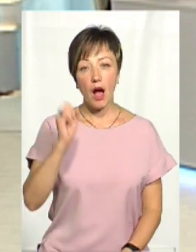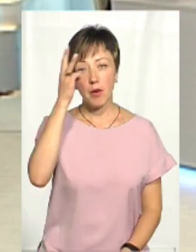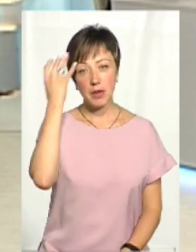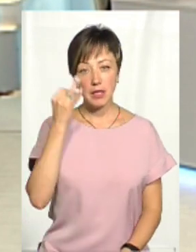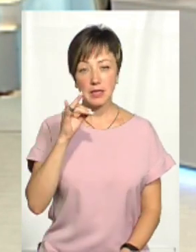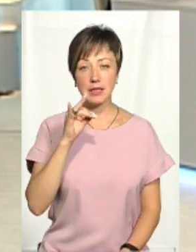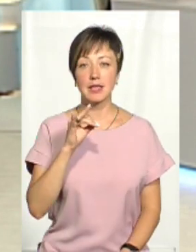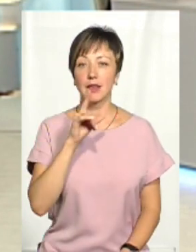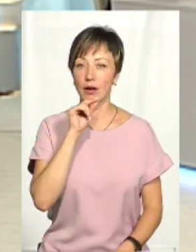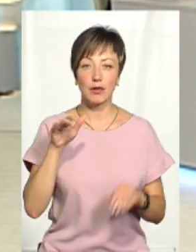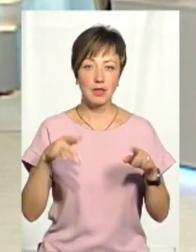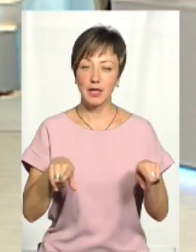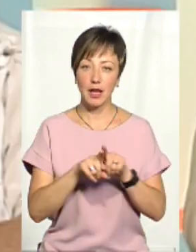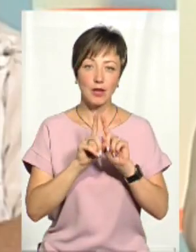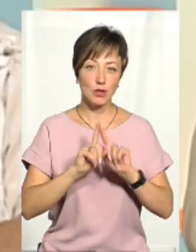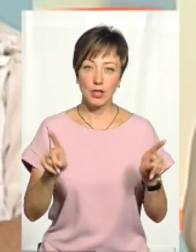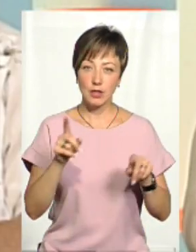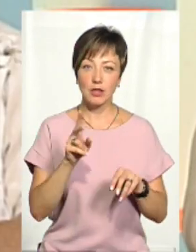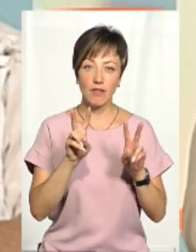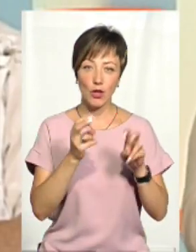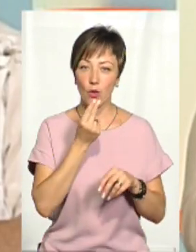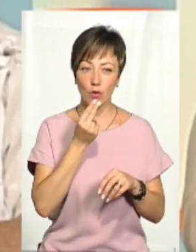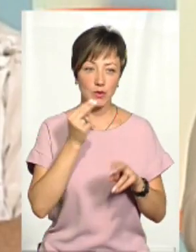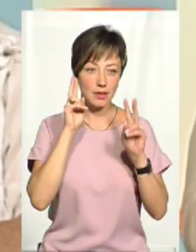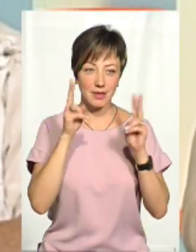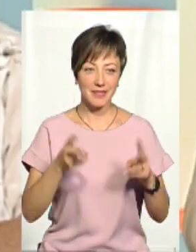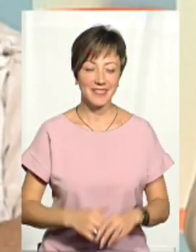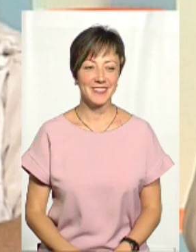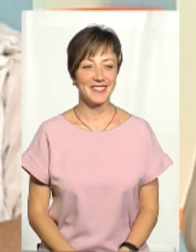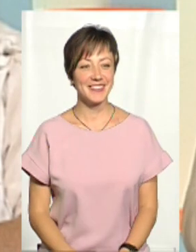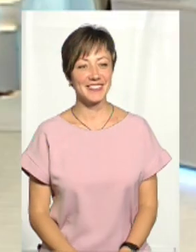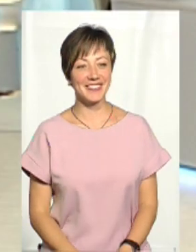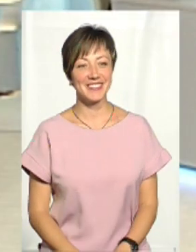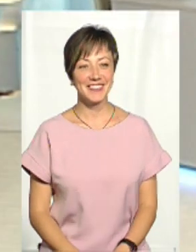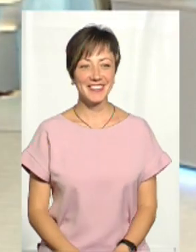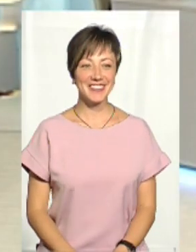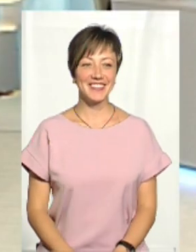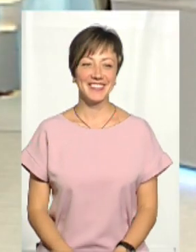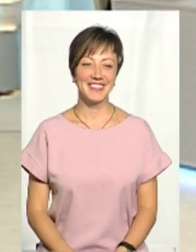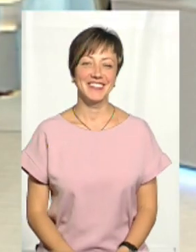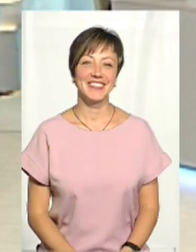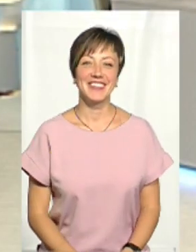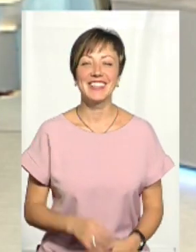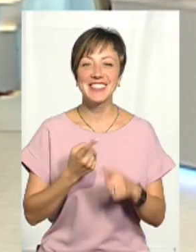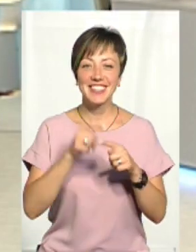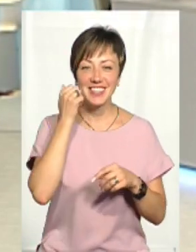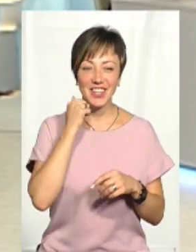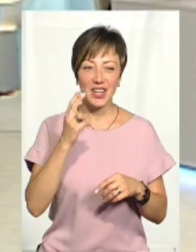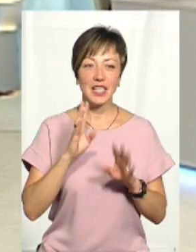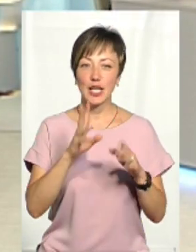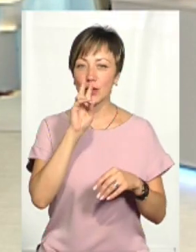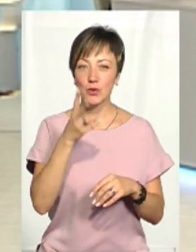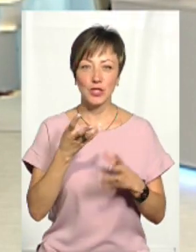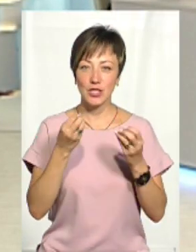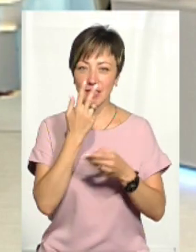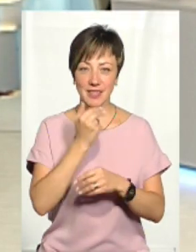хмельницькі горобці ще про такий екзотичний вид корму не здогадуються. Хмельницькі горобці ще не знають про цей корм, це старокостянтинський. Ну тільки другий рік,